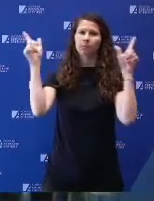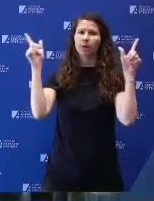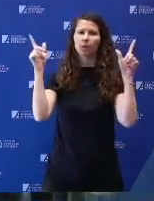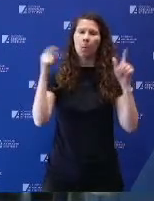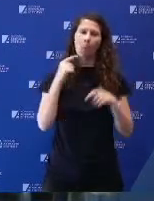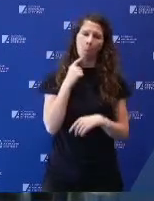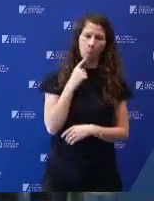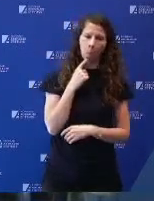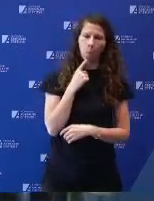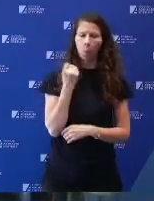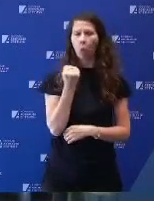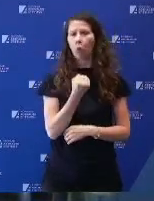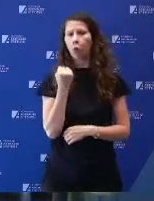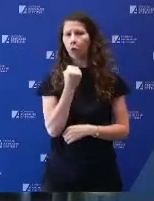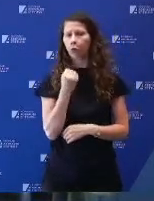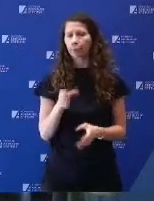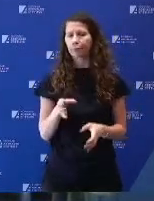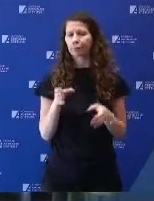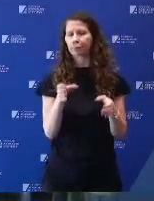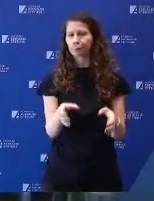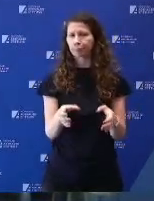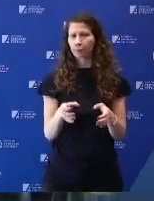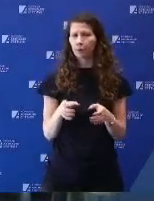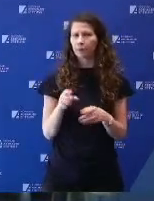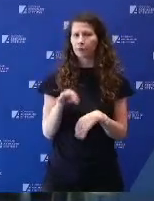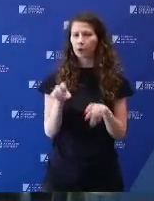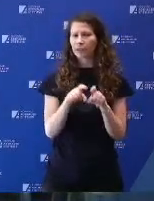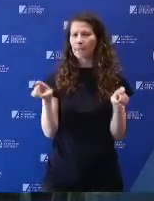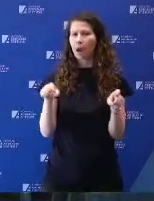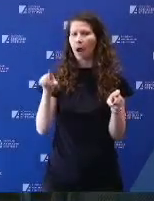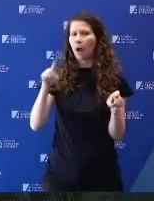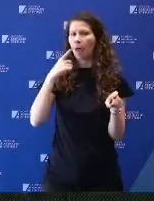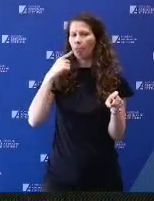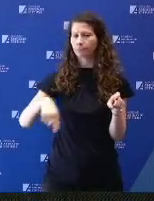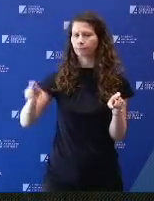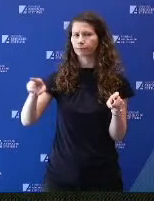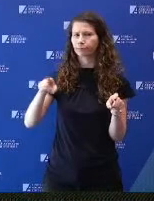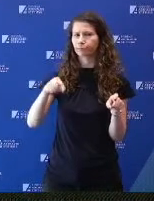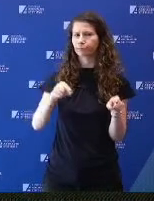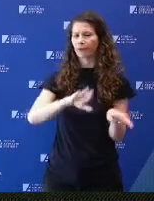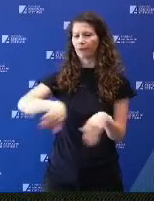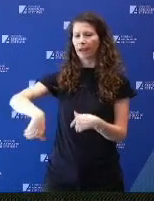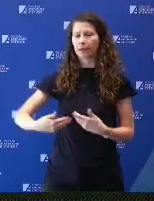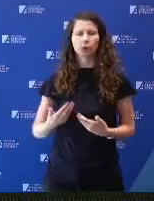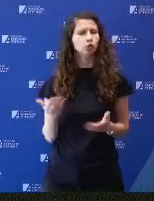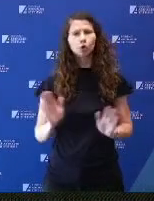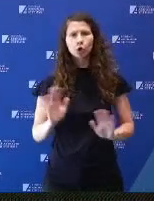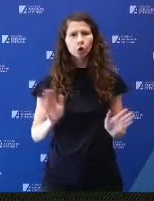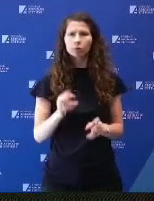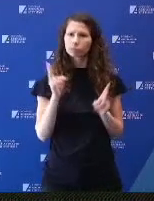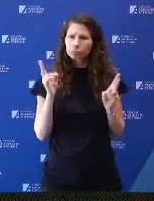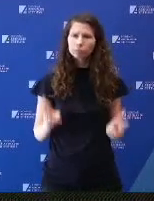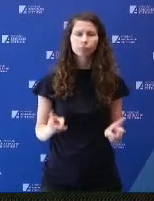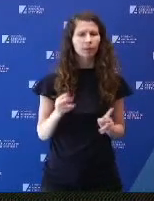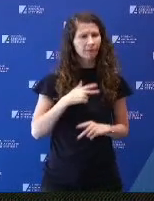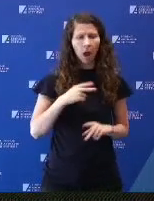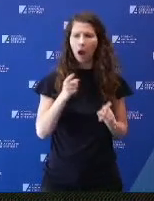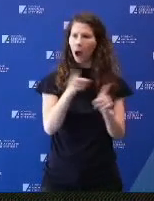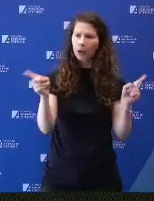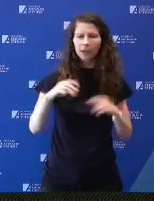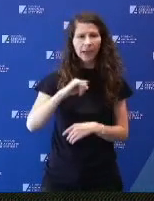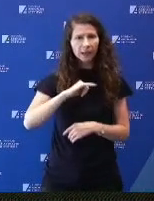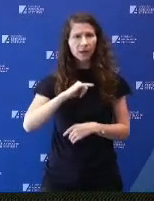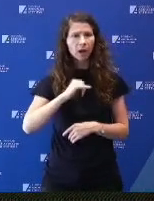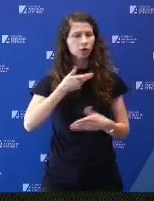auch irgendwie abzuhaken. Aber es war schon so, diese Treffen, die wir hatten, da sind wir immer auf wahnsinnig offene und interessierte Ohren gestoßen. Und wir haben auch